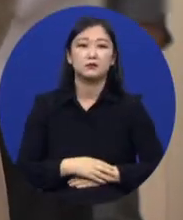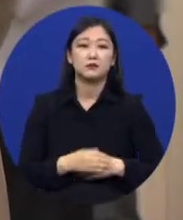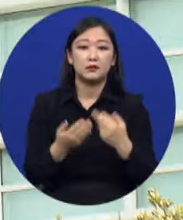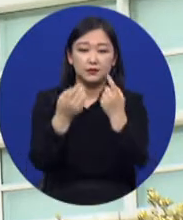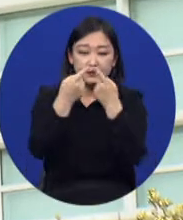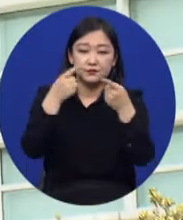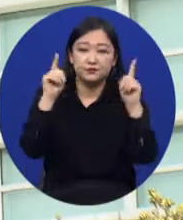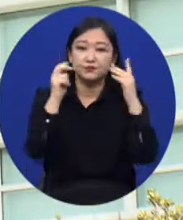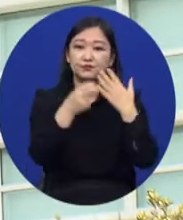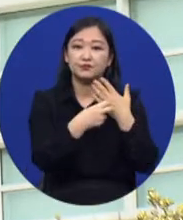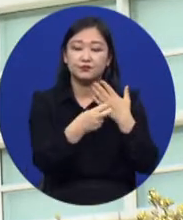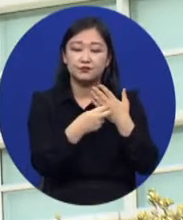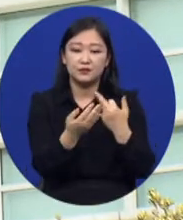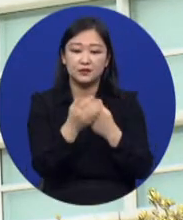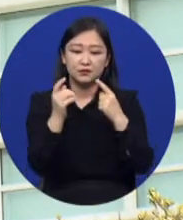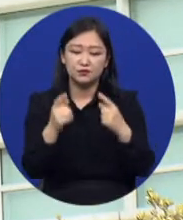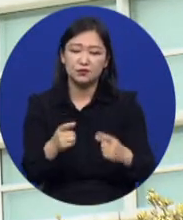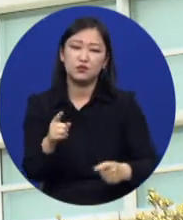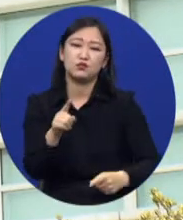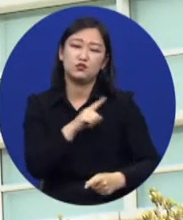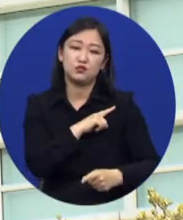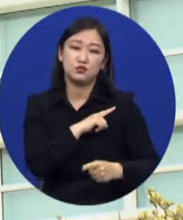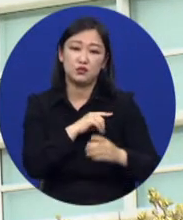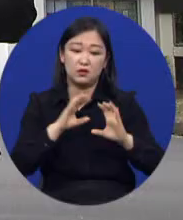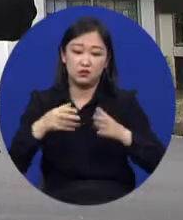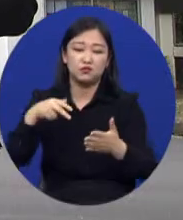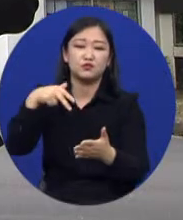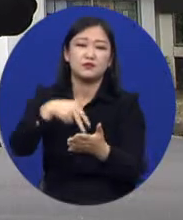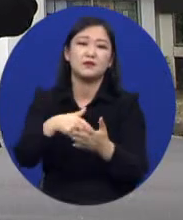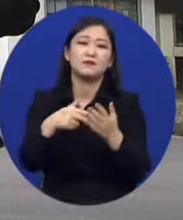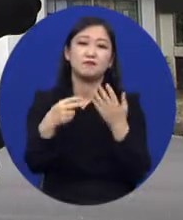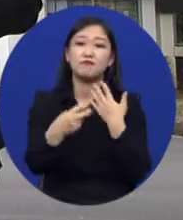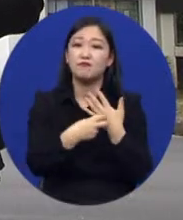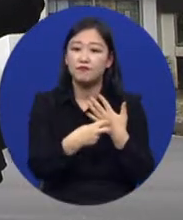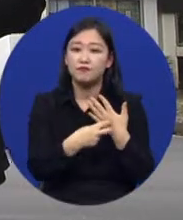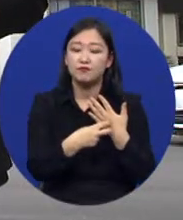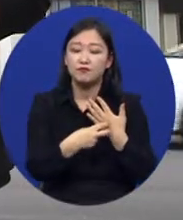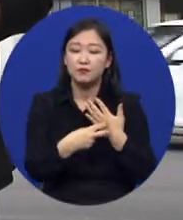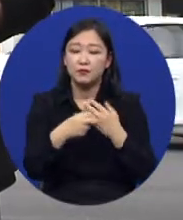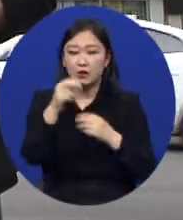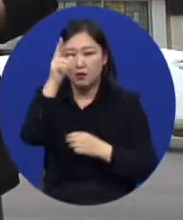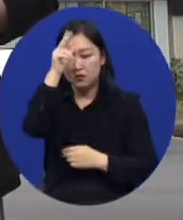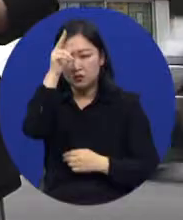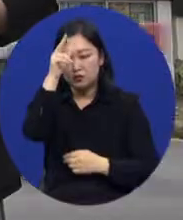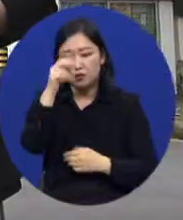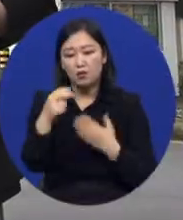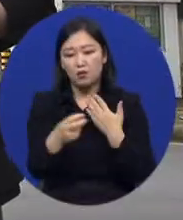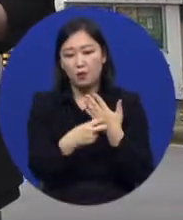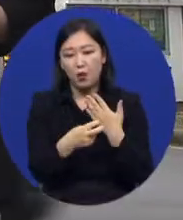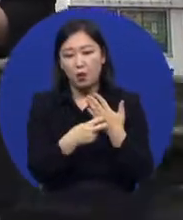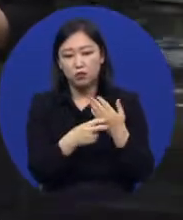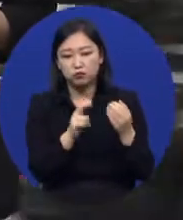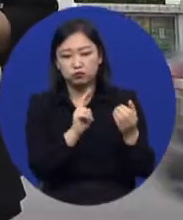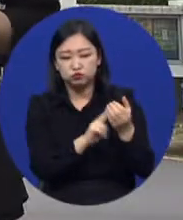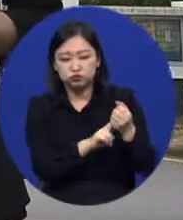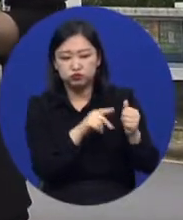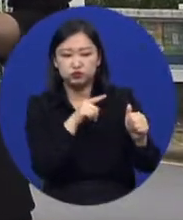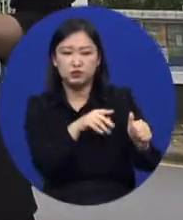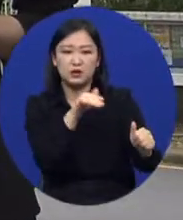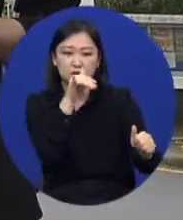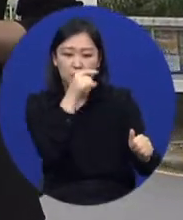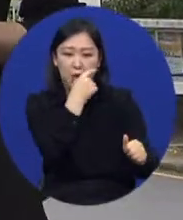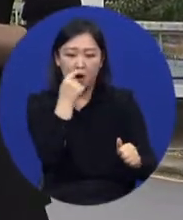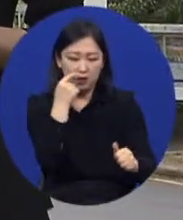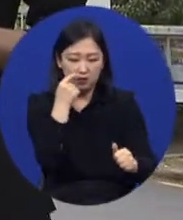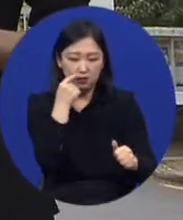제주대 병원은 제주 지역의 유일한 국립 대학병원 입니다 경찰은 병원 상부에 의도적인 은폐 지시가 있었는지 확인될